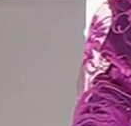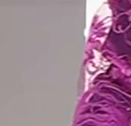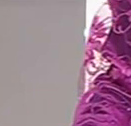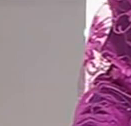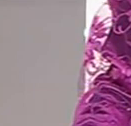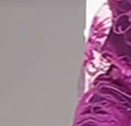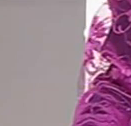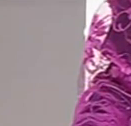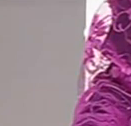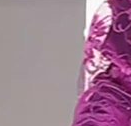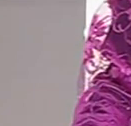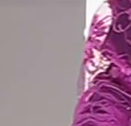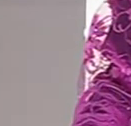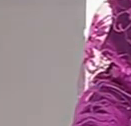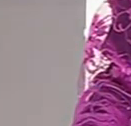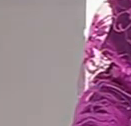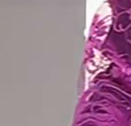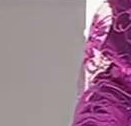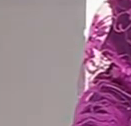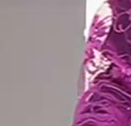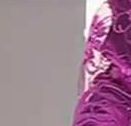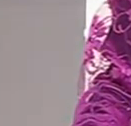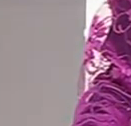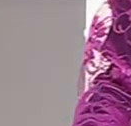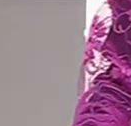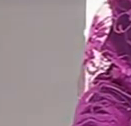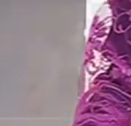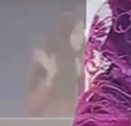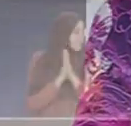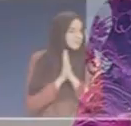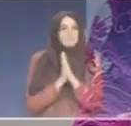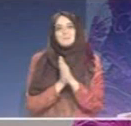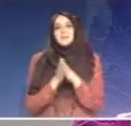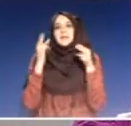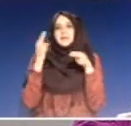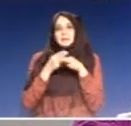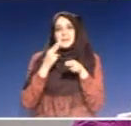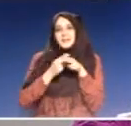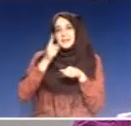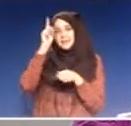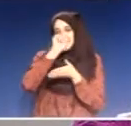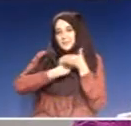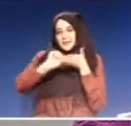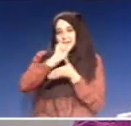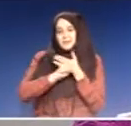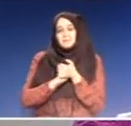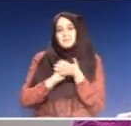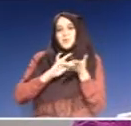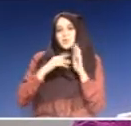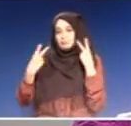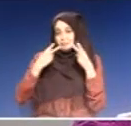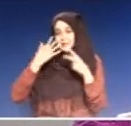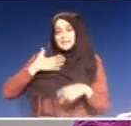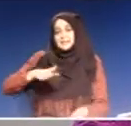وأزكى التسليم. أيها المشاهدون الأفاضل، أيتها المشاهدات الفضليات، السلام عليكم ورحمة الله